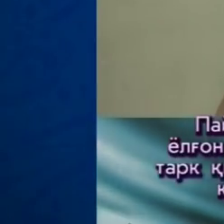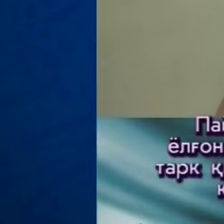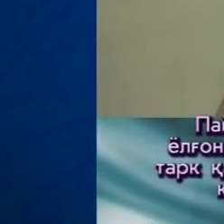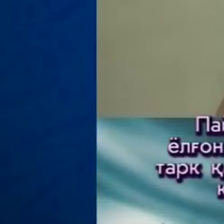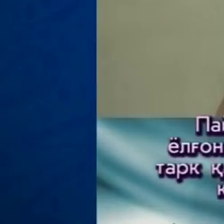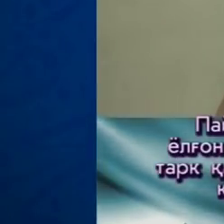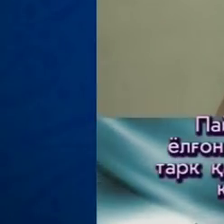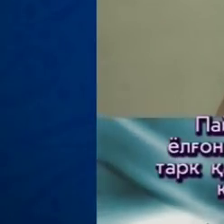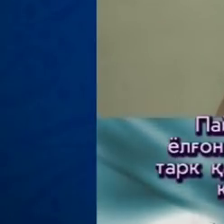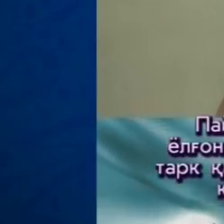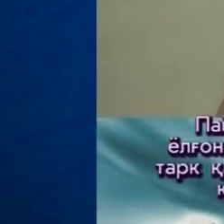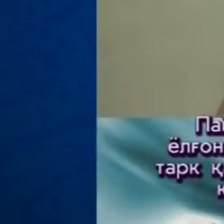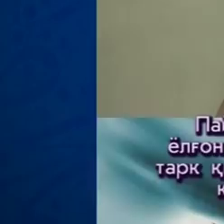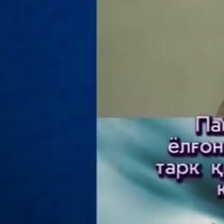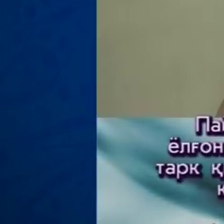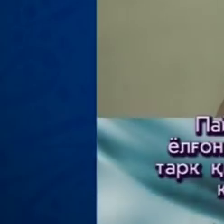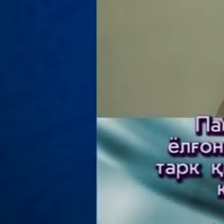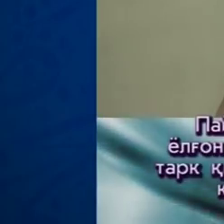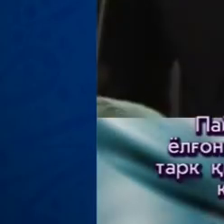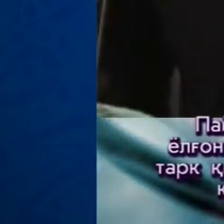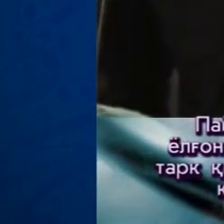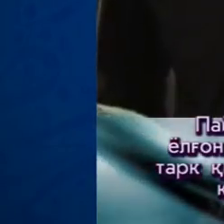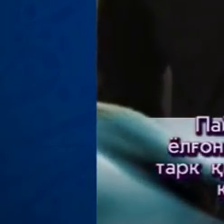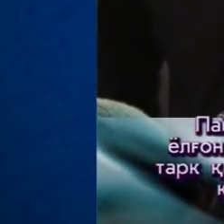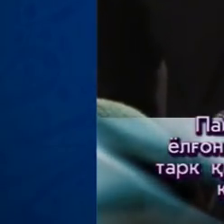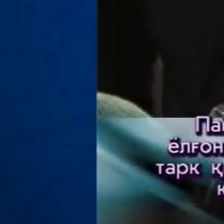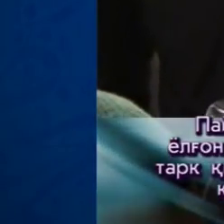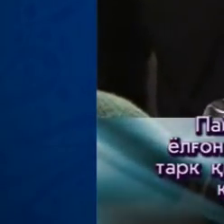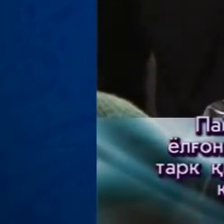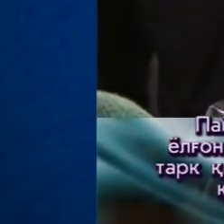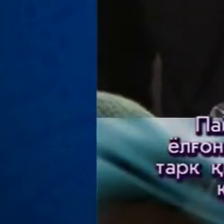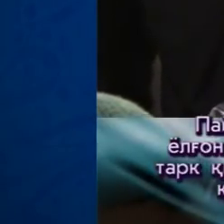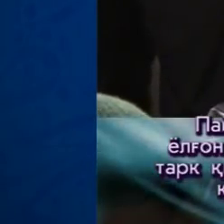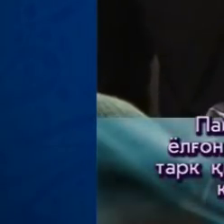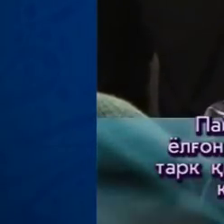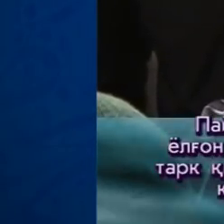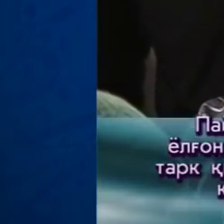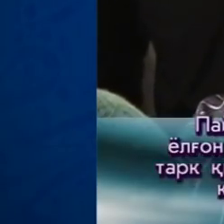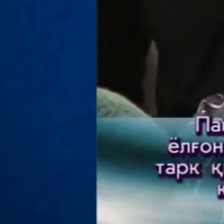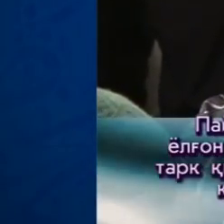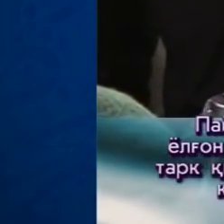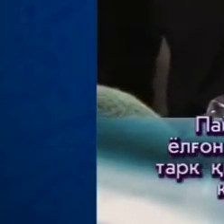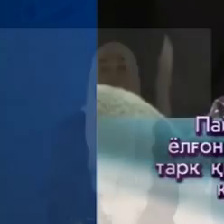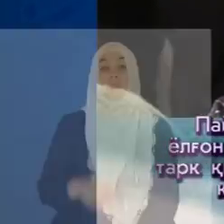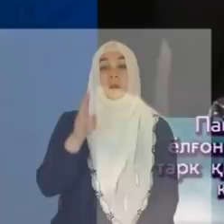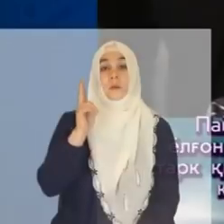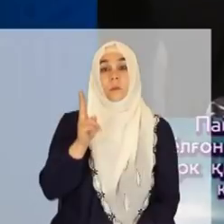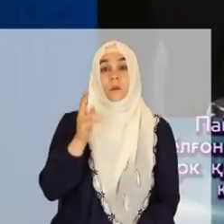bihi fa laysa lillahi hajatun fi an yada'a ta'amahu wa sharabahu.